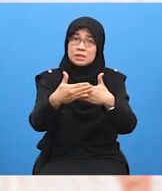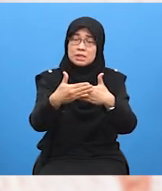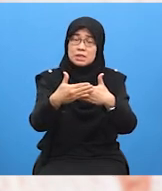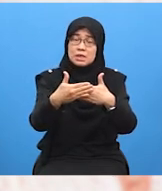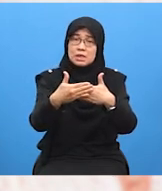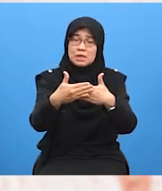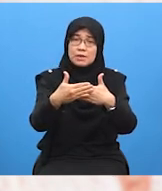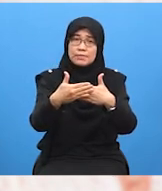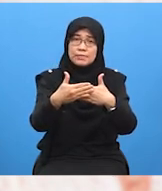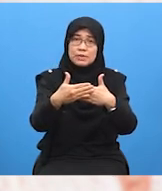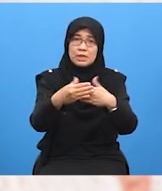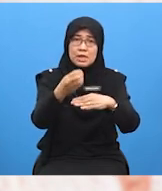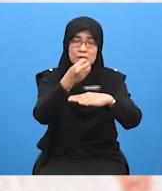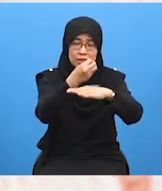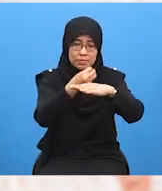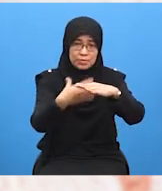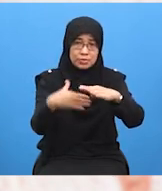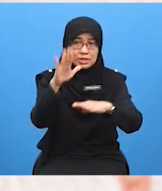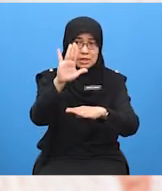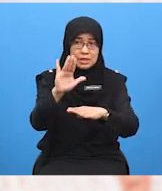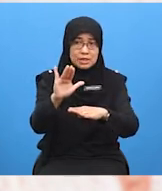peranti yang menerima arahan.